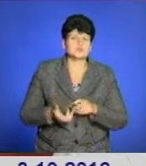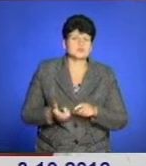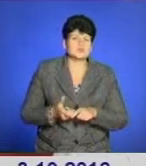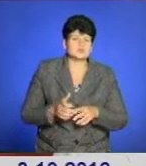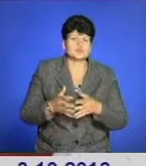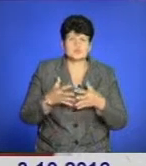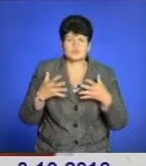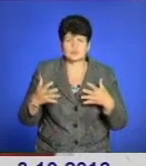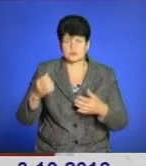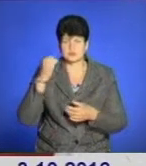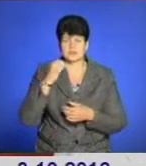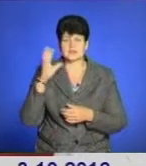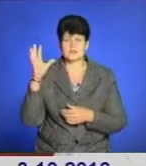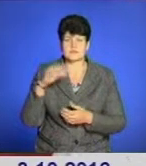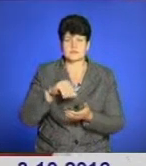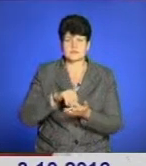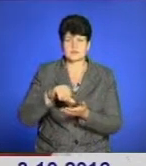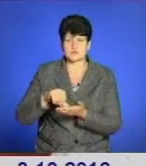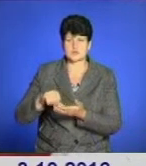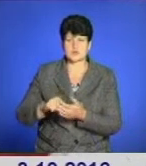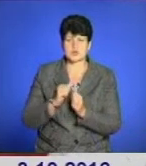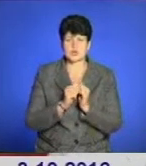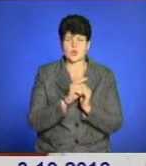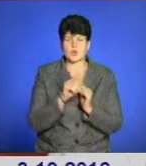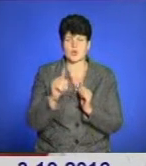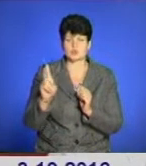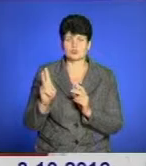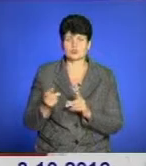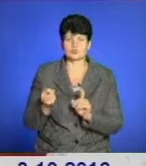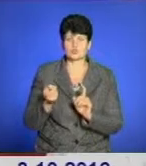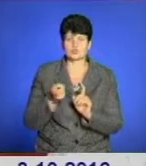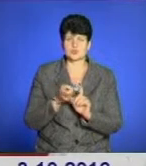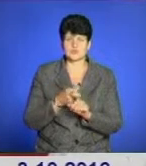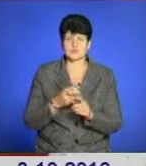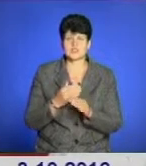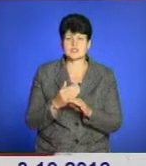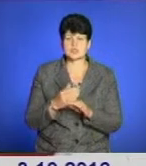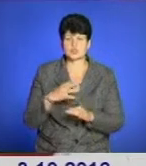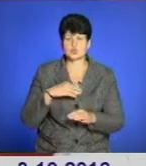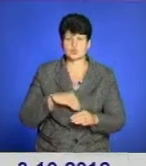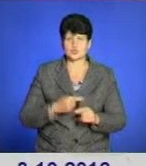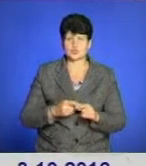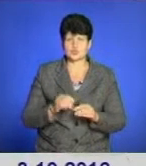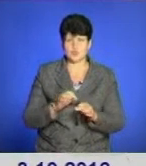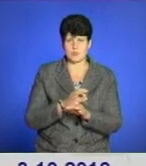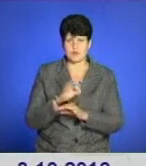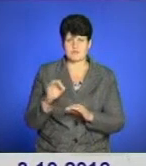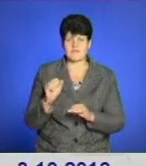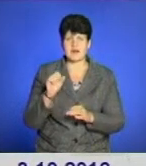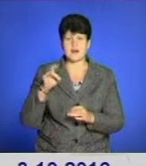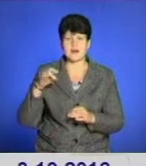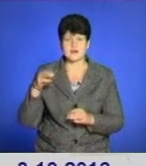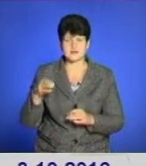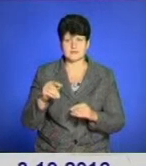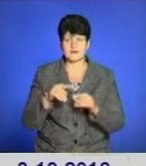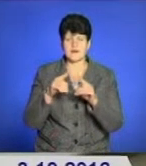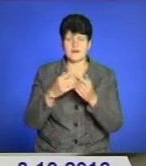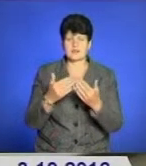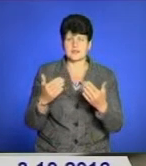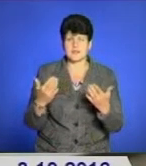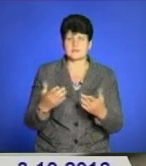вдячна сьогодні всім присутнім і кожному, хто долучився частинкою душі до цього проєкту. В арт-галереї перший етап